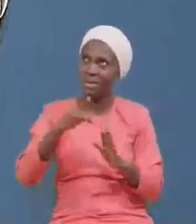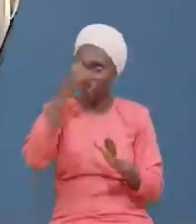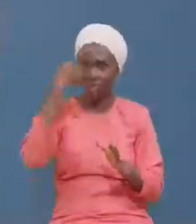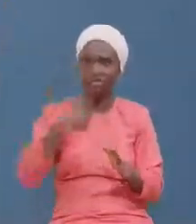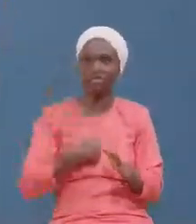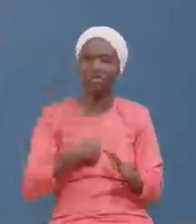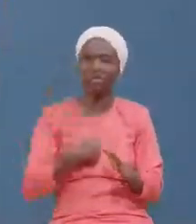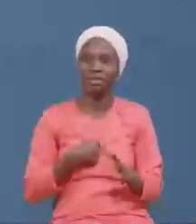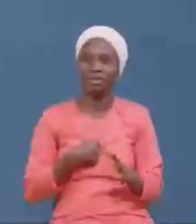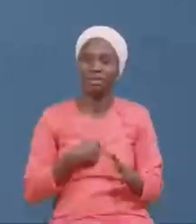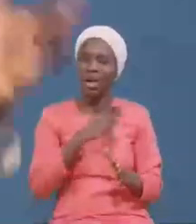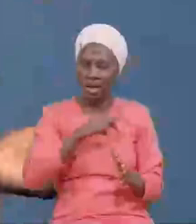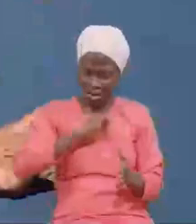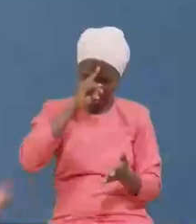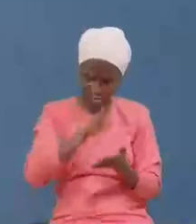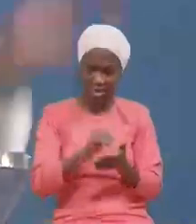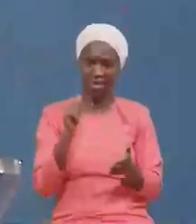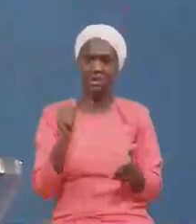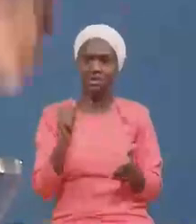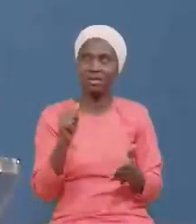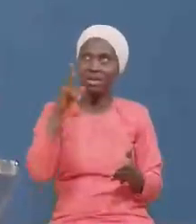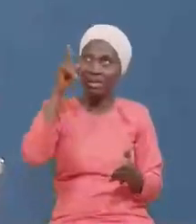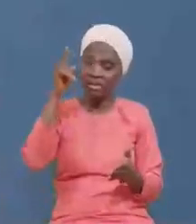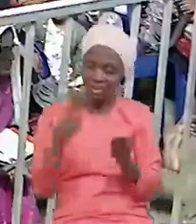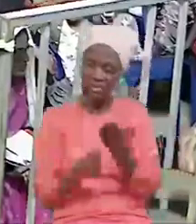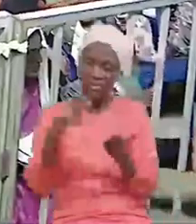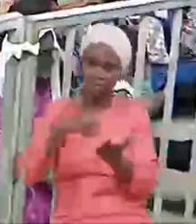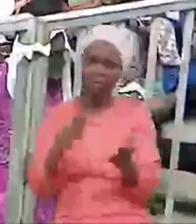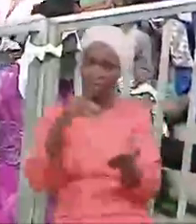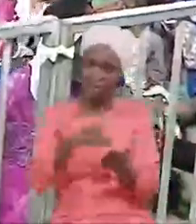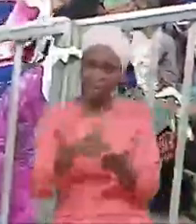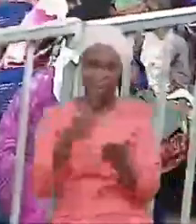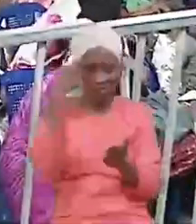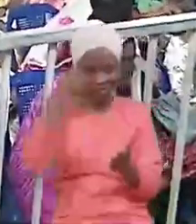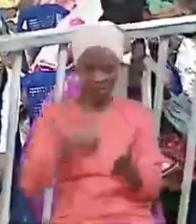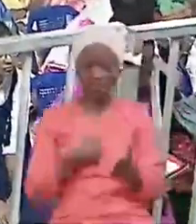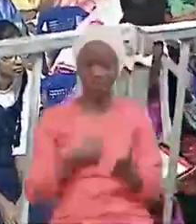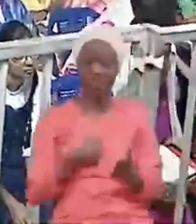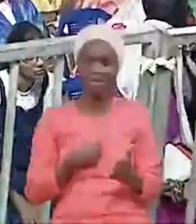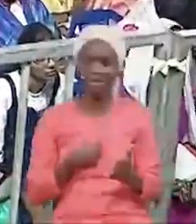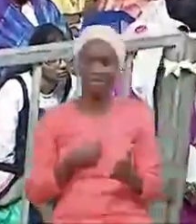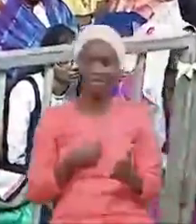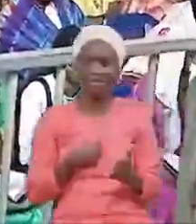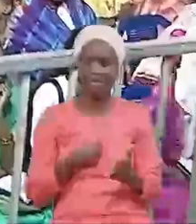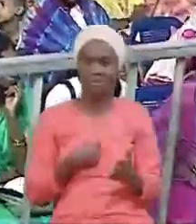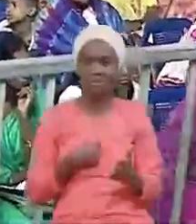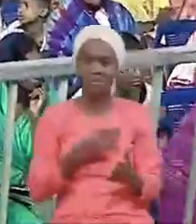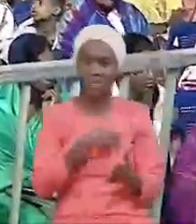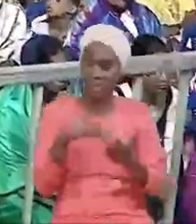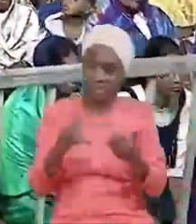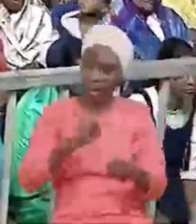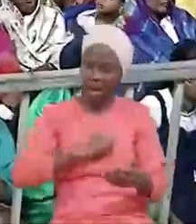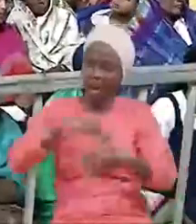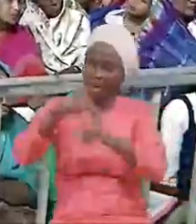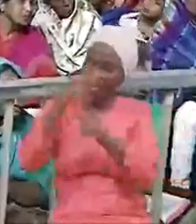crois qu'il est ressuscité pour moi. Je fais de lui